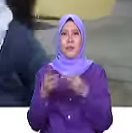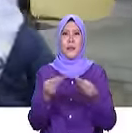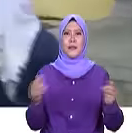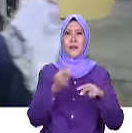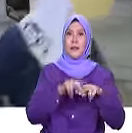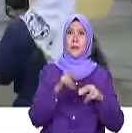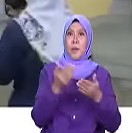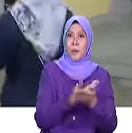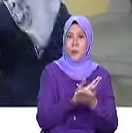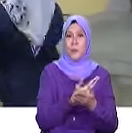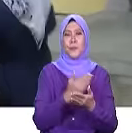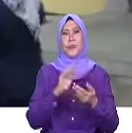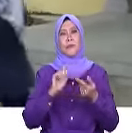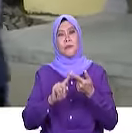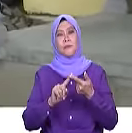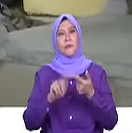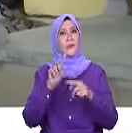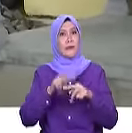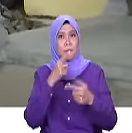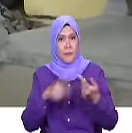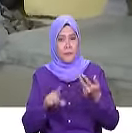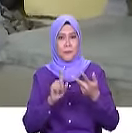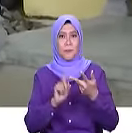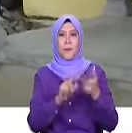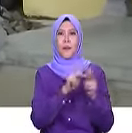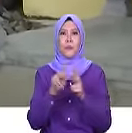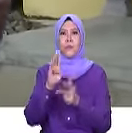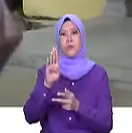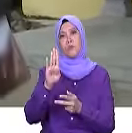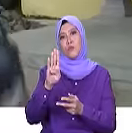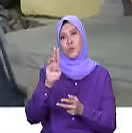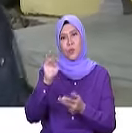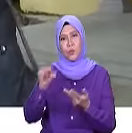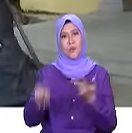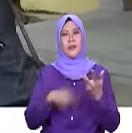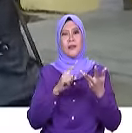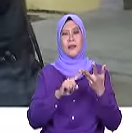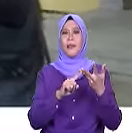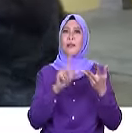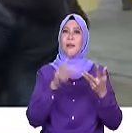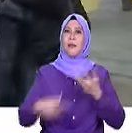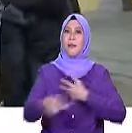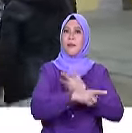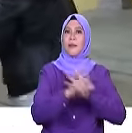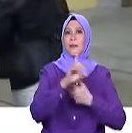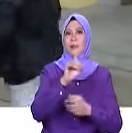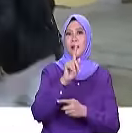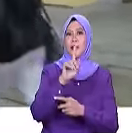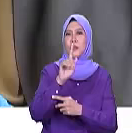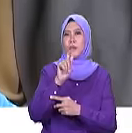Baru, Kampung Pasir Klang Lama, Kampung Buyung, Kampung Taku dan Ladang Taku.